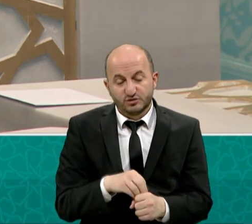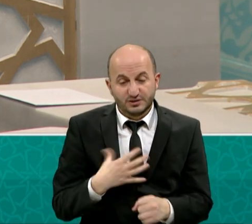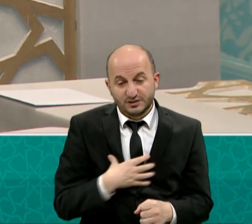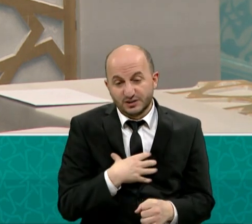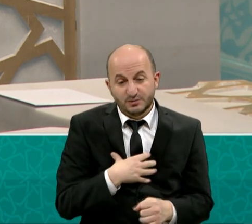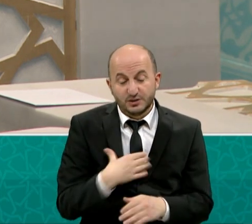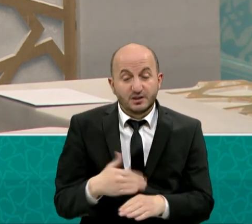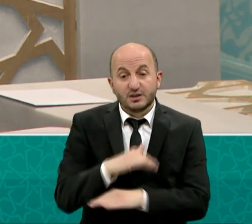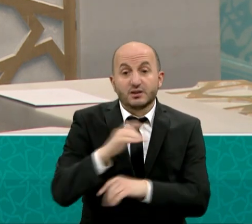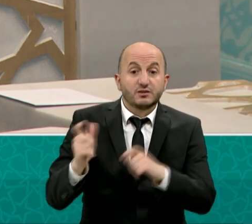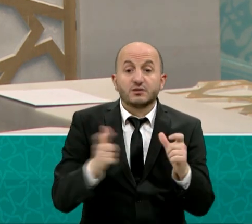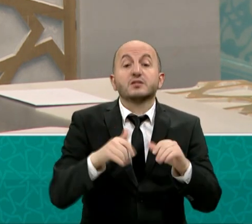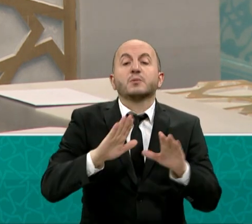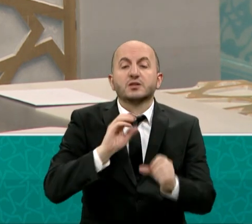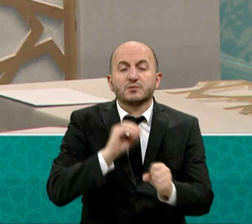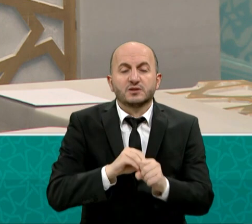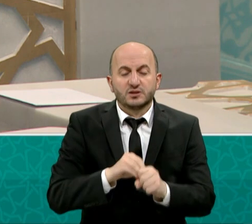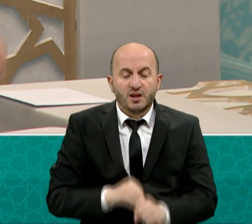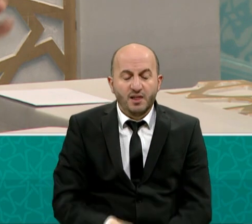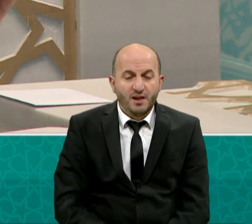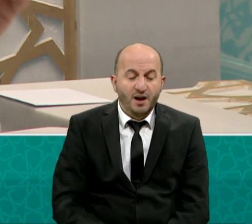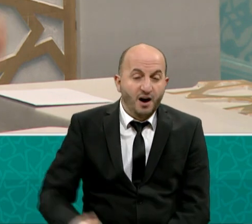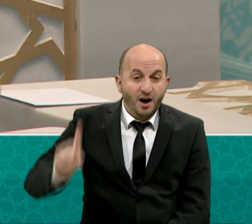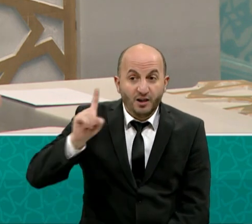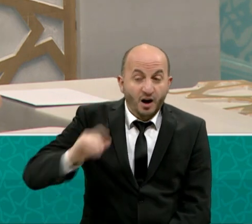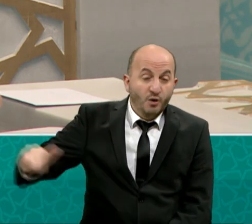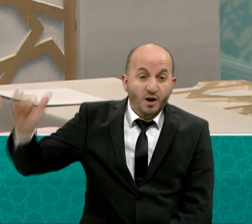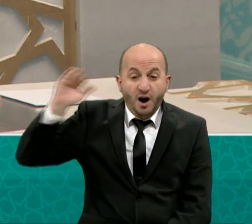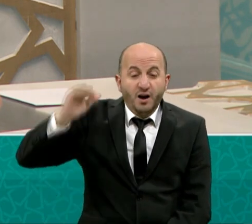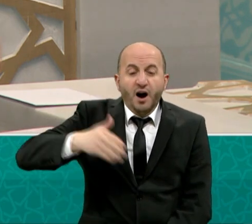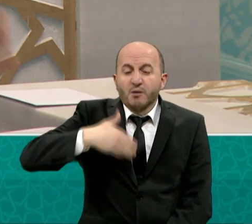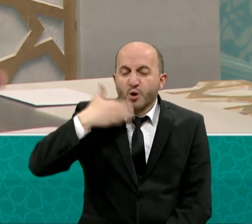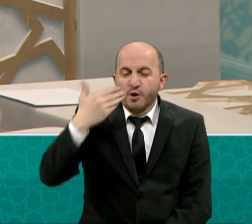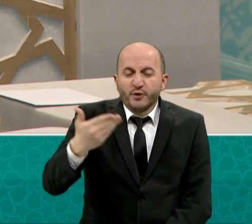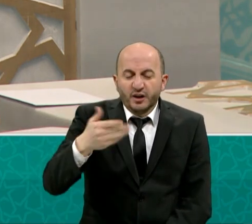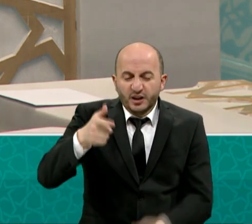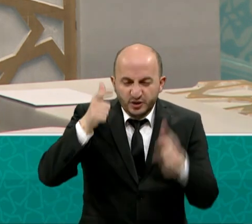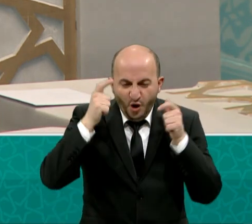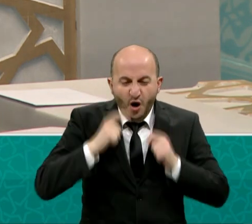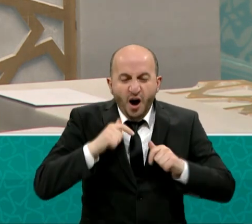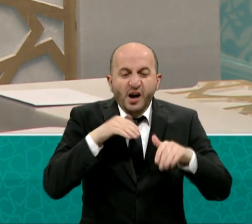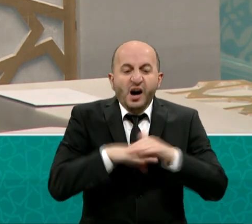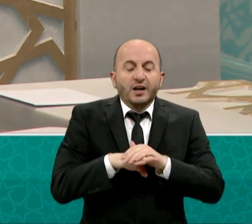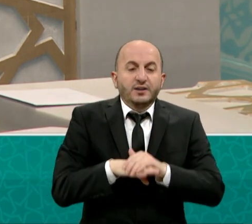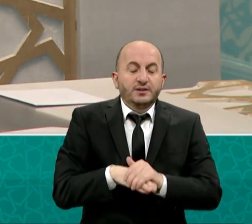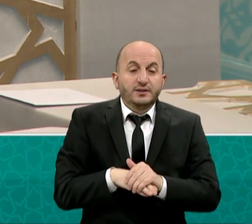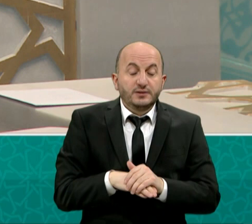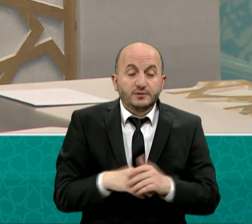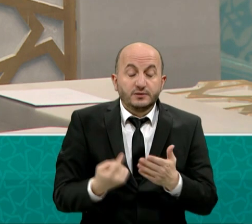hayatımıza taşımadığımız için. Allah-u Teala buyuruyor ki sorumluluğunuz altında. Ayeti biraz geniş anlayacak